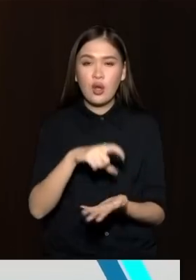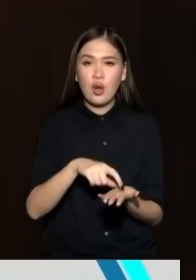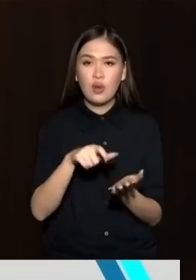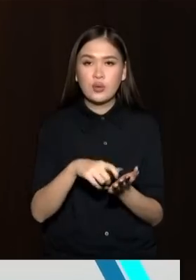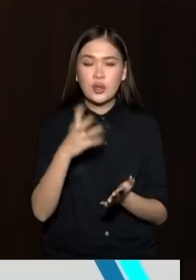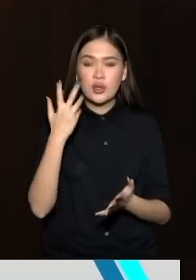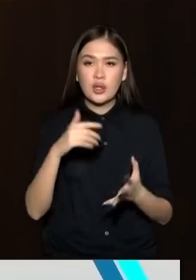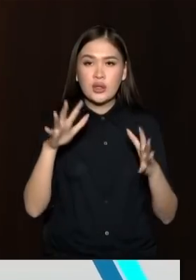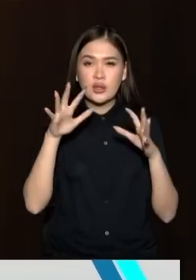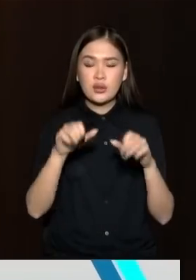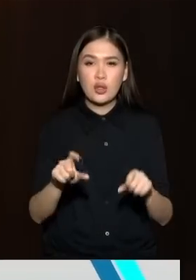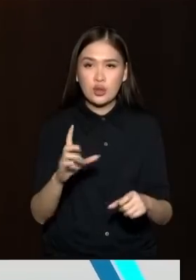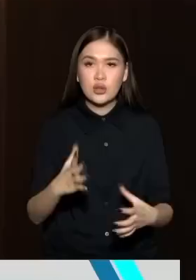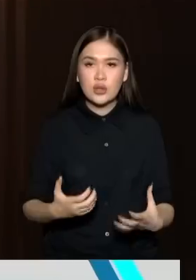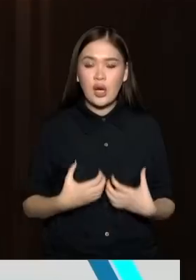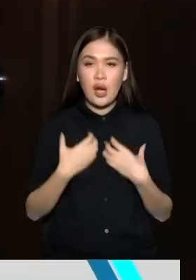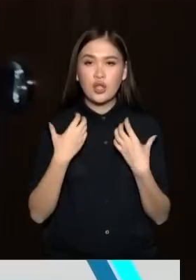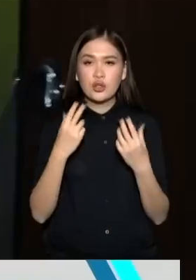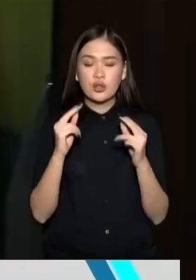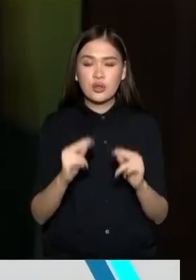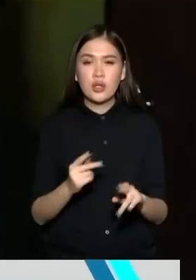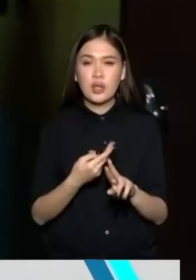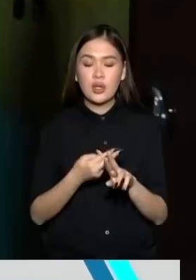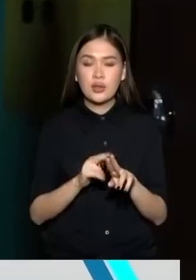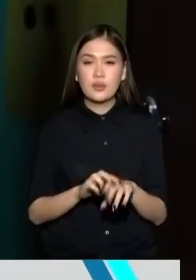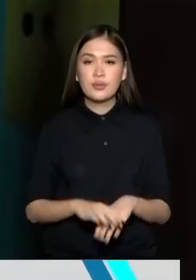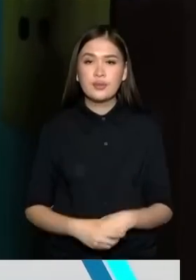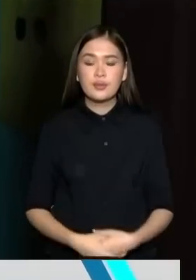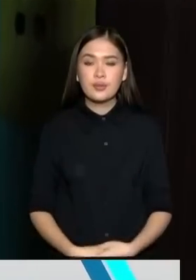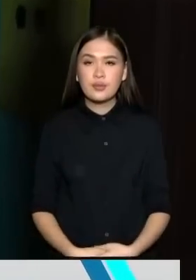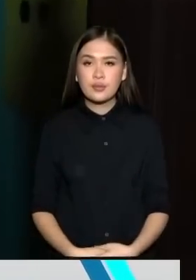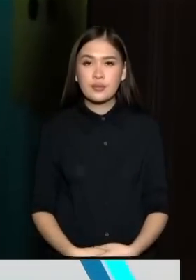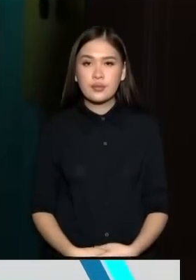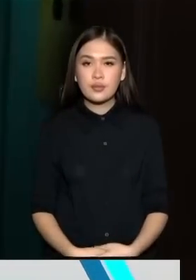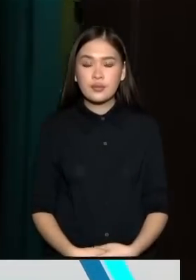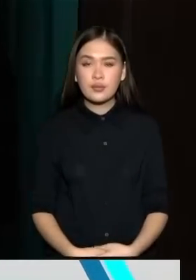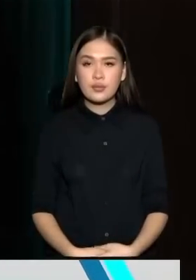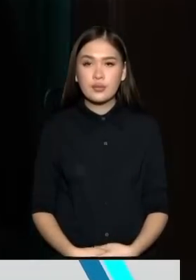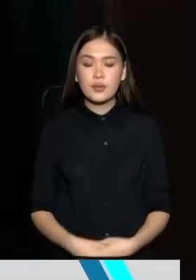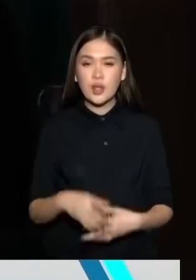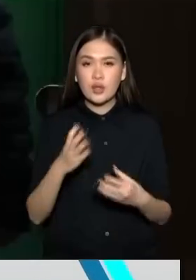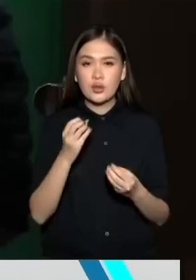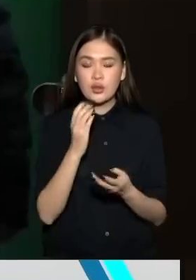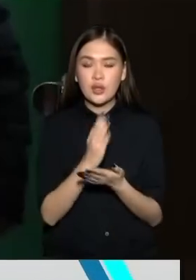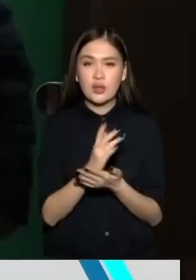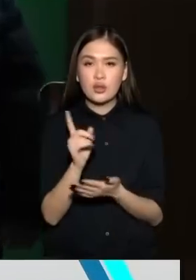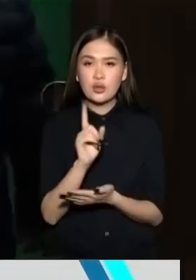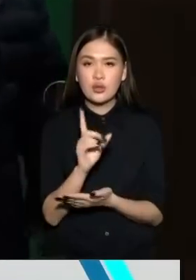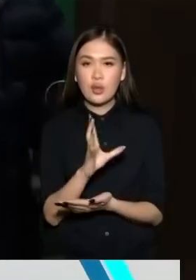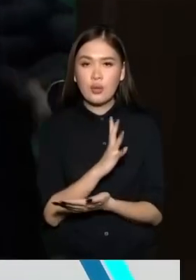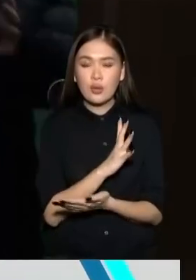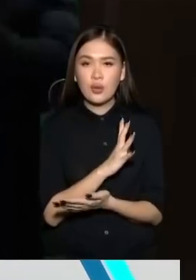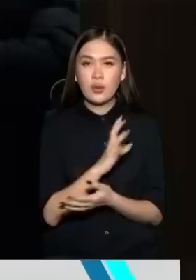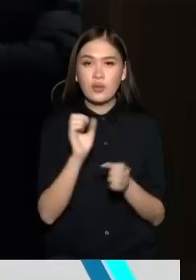и когда еще Свет потушит ну страшно становится честно говоря Да еще немножко Как говорит о